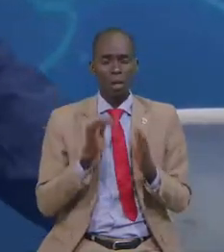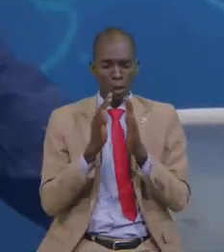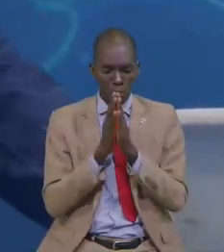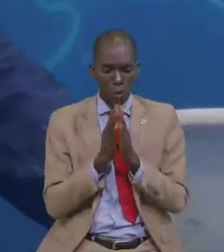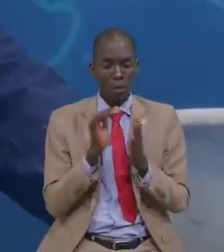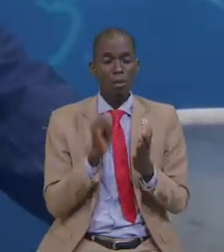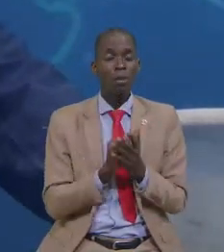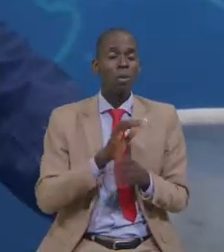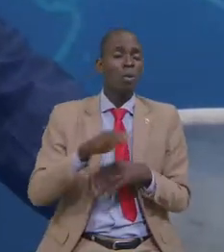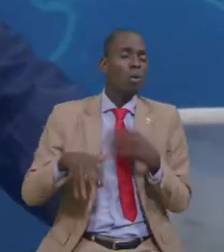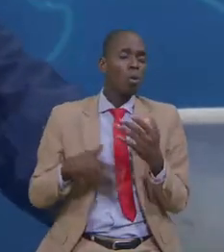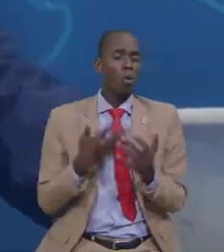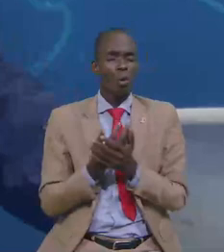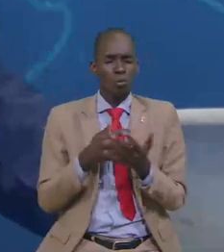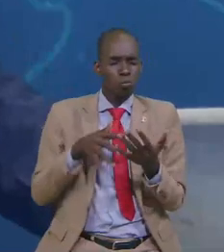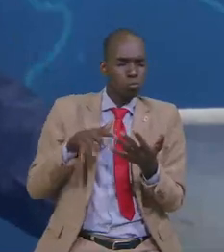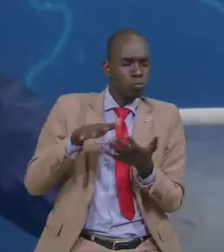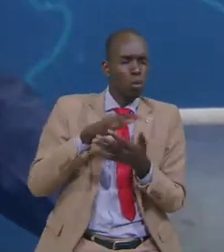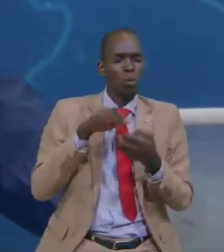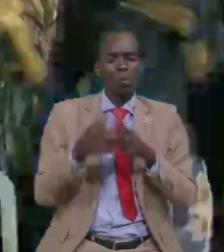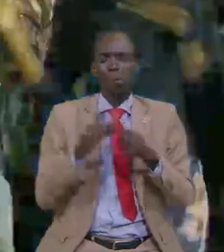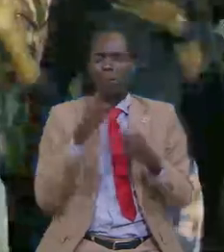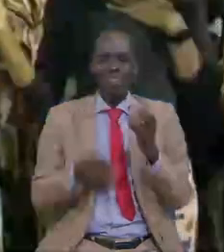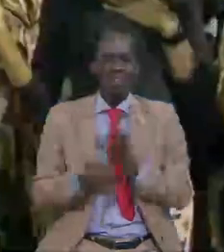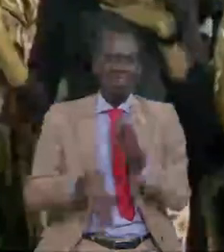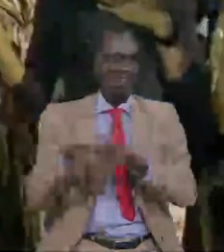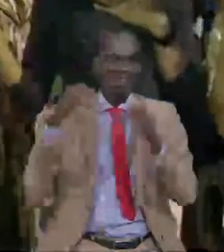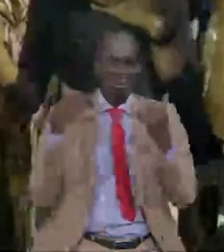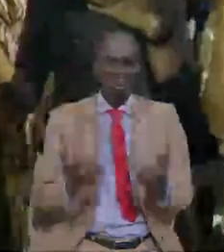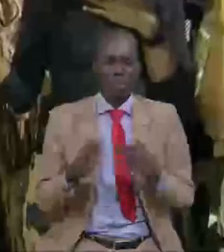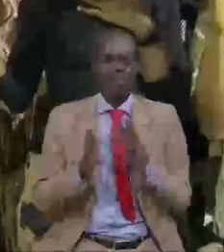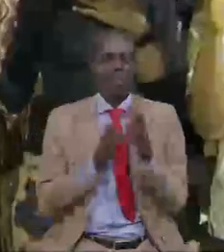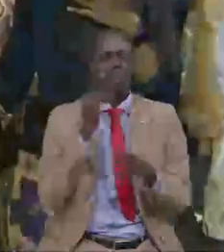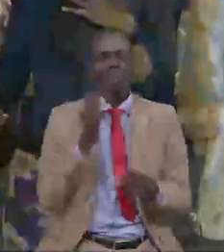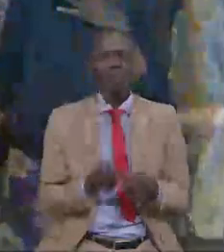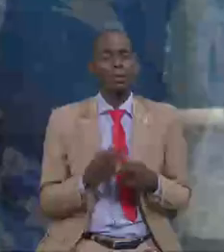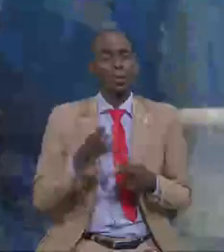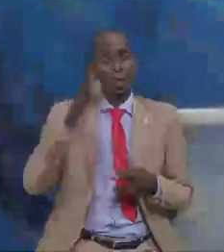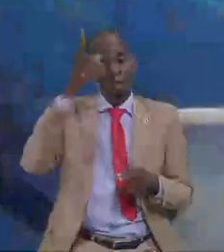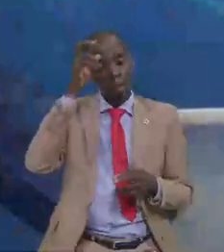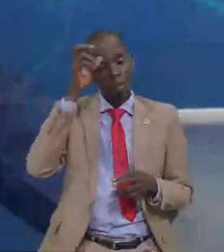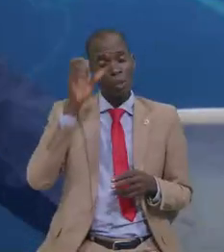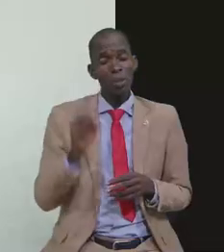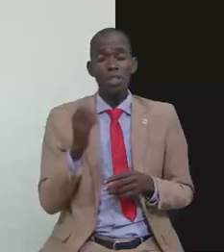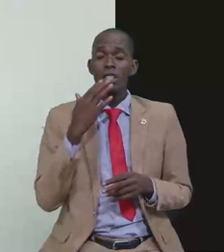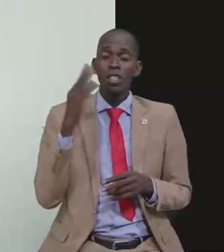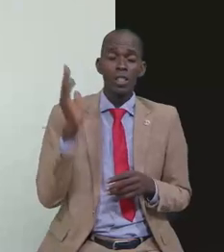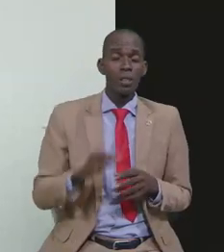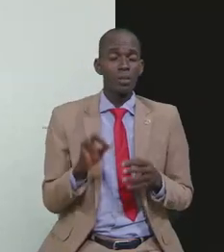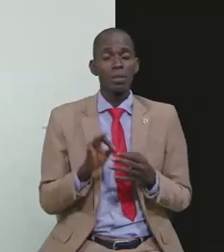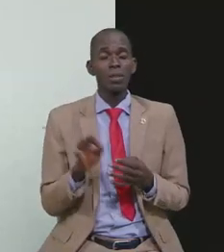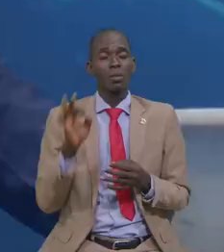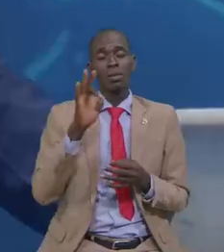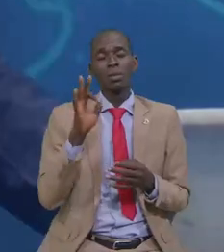infaillible, que cette puissance-là touche ces problèmes et chasse les problèmes maintenant au nom de Jésus-Christ. Les démons,